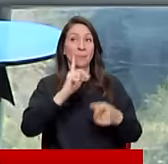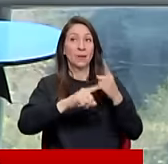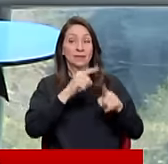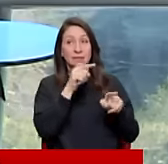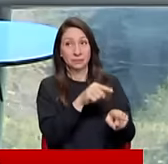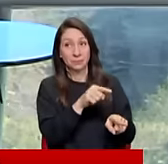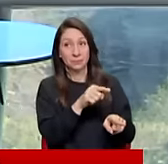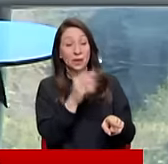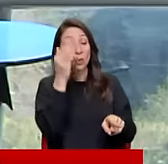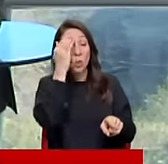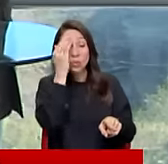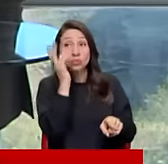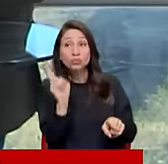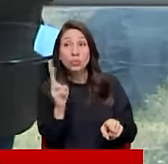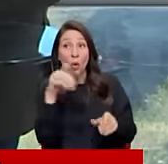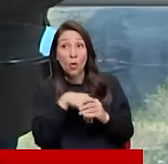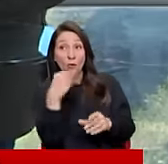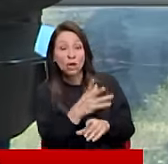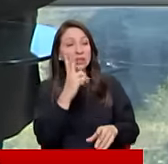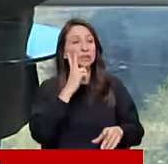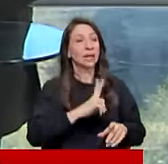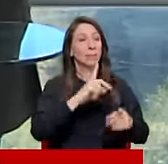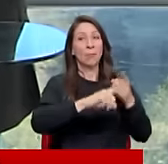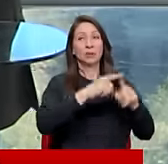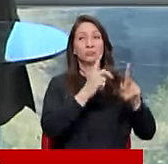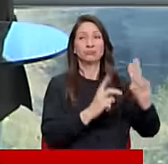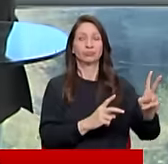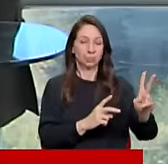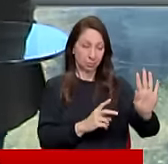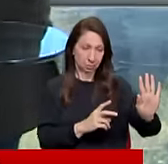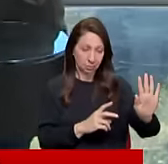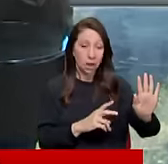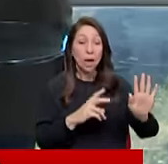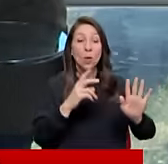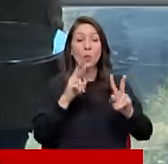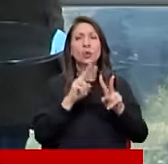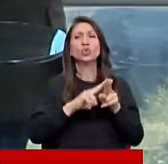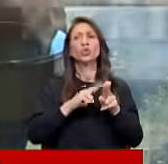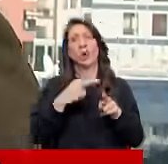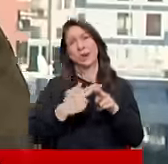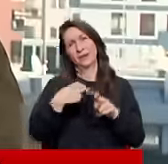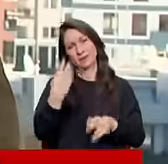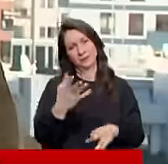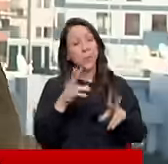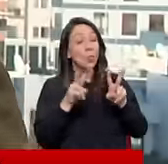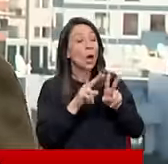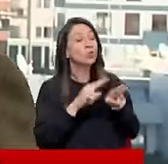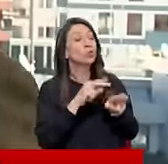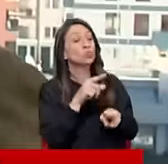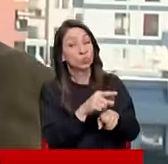partisidir. Yoksullardan oy alıyorlar, zenginlerin partisi kendileri. Bak Murat Kurum'a örnek verelim. Evet. Murat